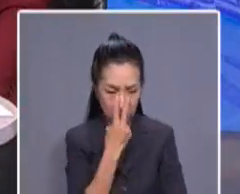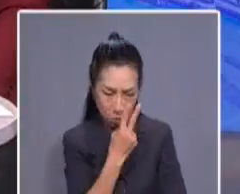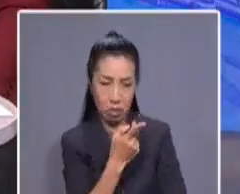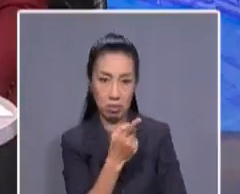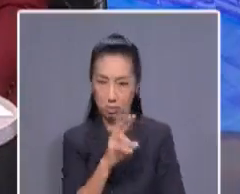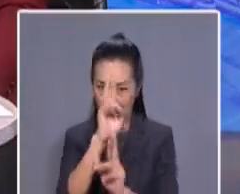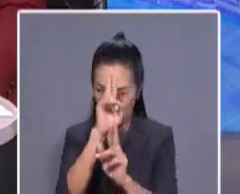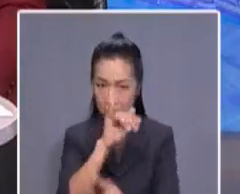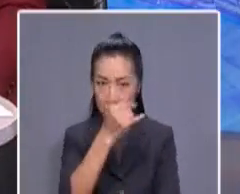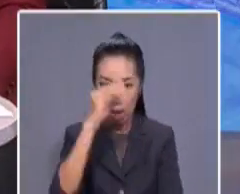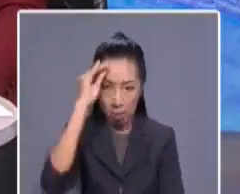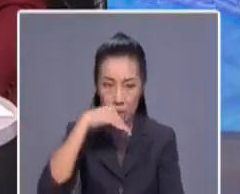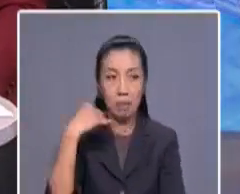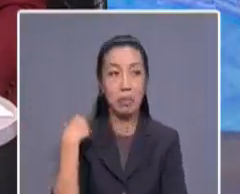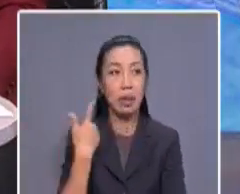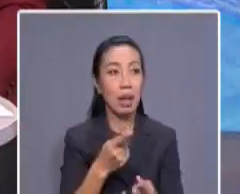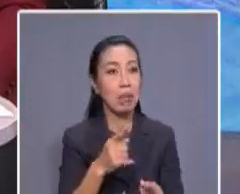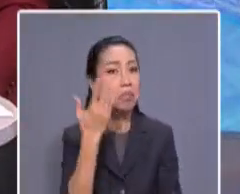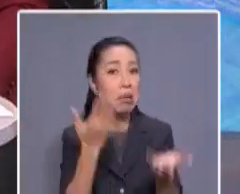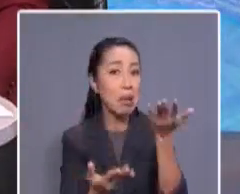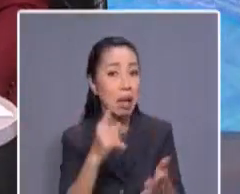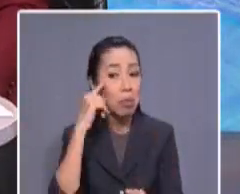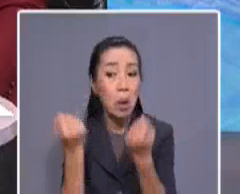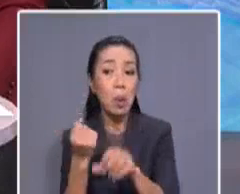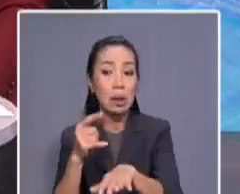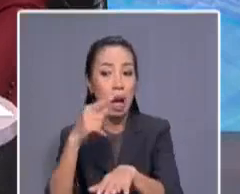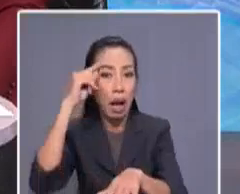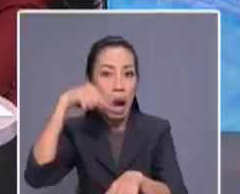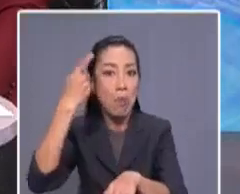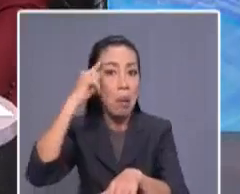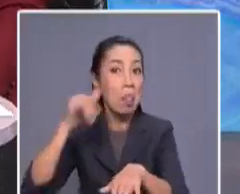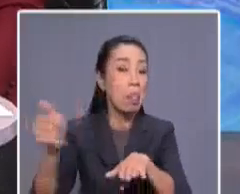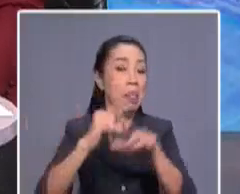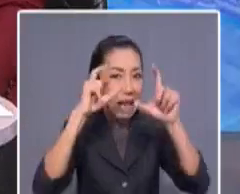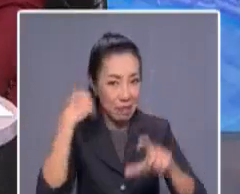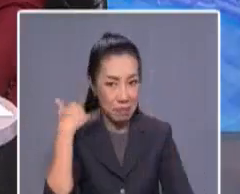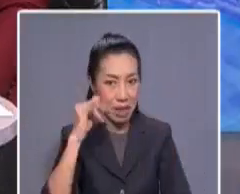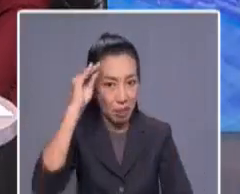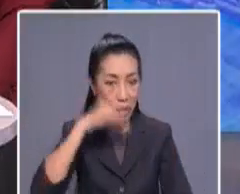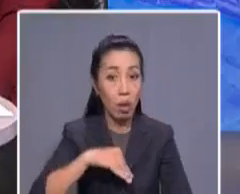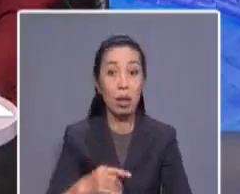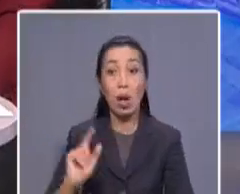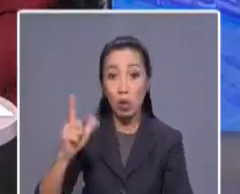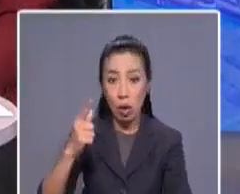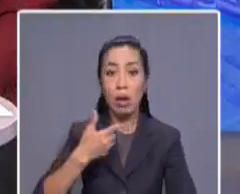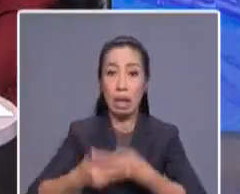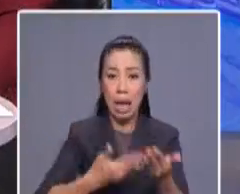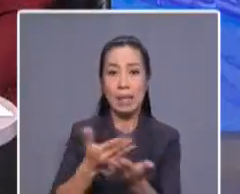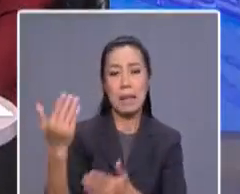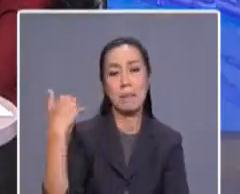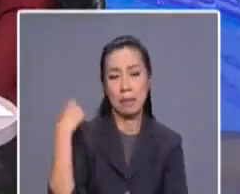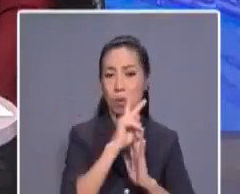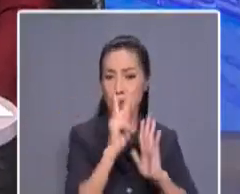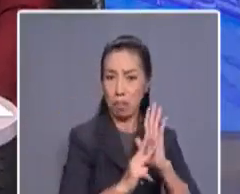พวกเนี้ยนะครับ นะฮะเดี๋ยวนี้เราก็ไปถ่ายภาพใครก็ได้เช่ามาที่ไหนก็ได้นะคะ แต่ว่าการซื้อขายทองคำมันก็มีจริงถูกต้องตามก